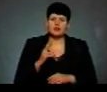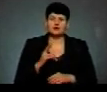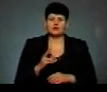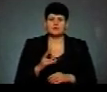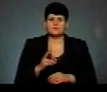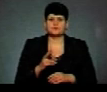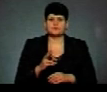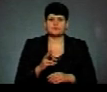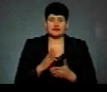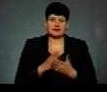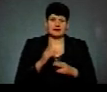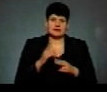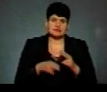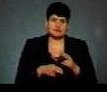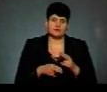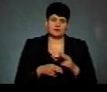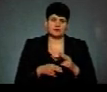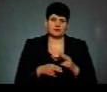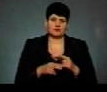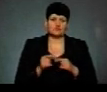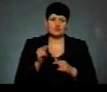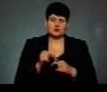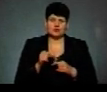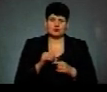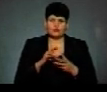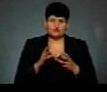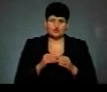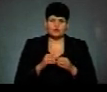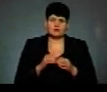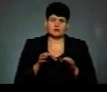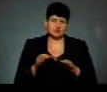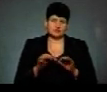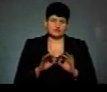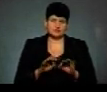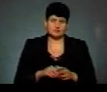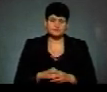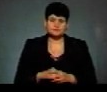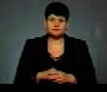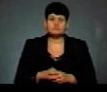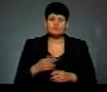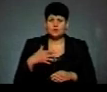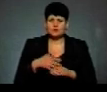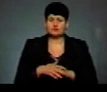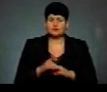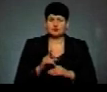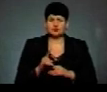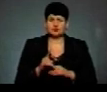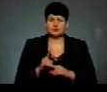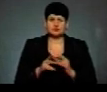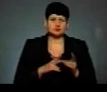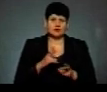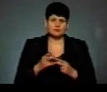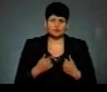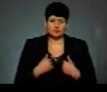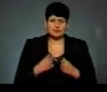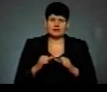не є, такою кінцевою точкою всього цього ланцюжка, про який розказую, як не декан, так? То зрозуміло, що претензії до мене, як